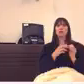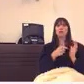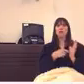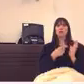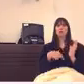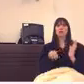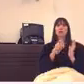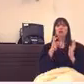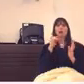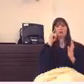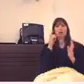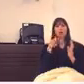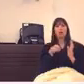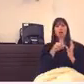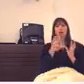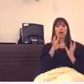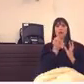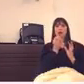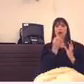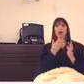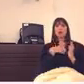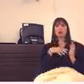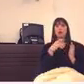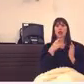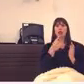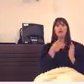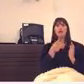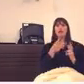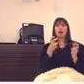כל כך דואגים לאלה שאין להם מה לאכול, אני רוצה להרגיע אתכם